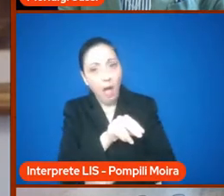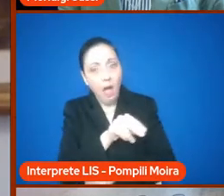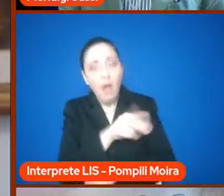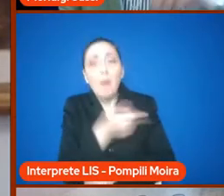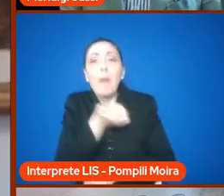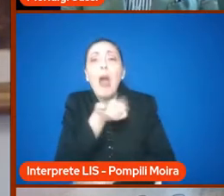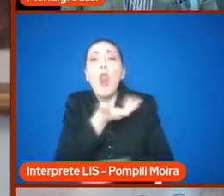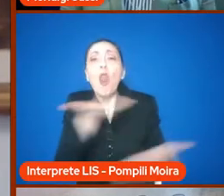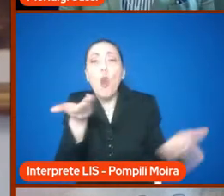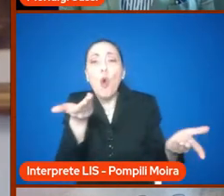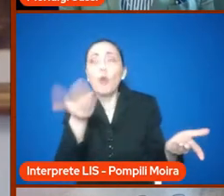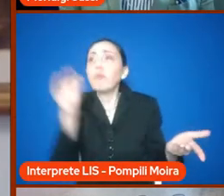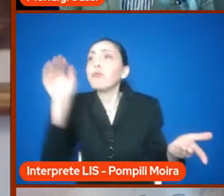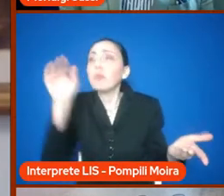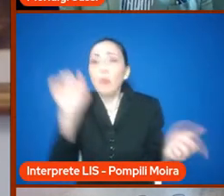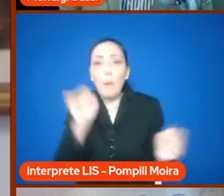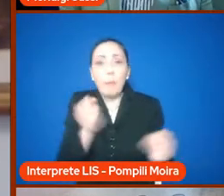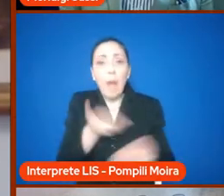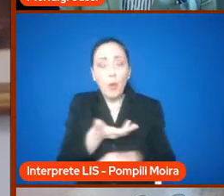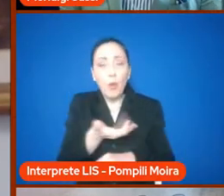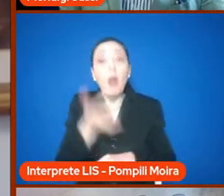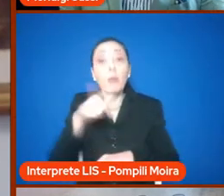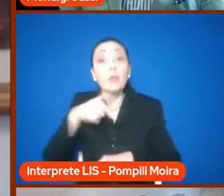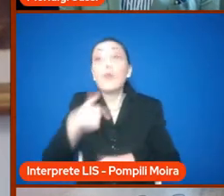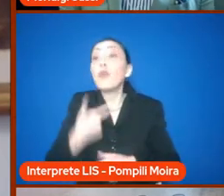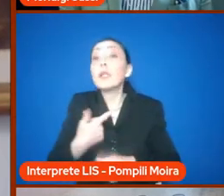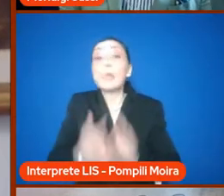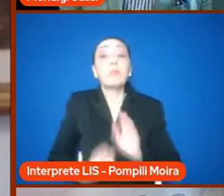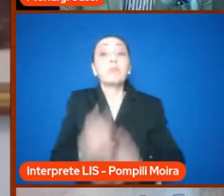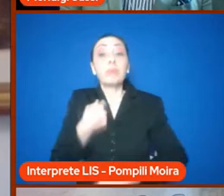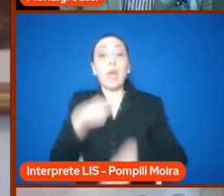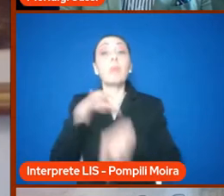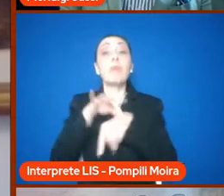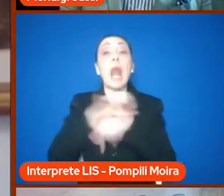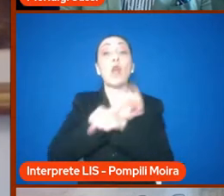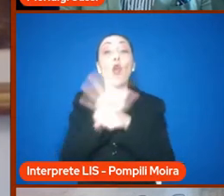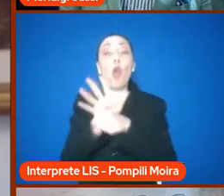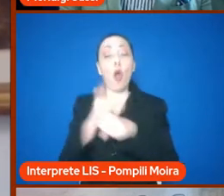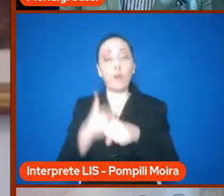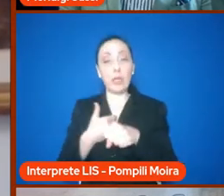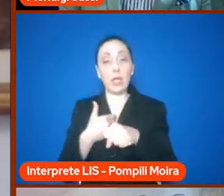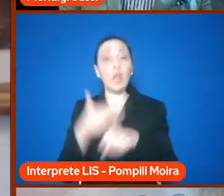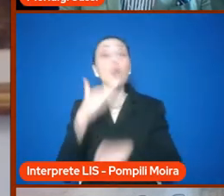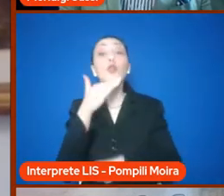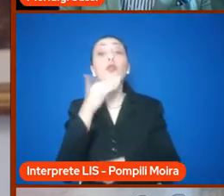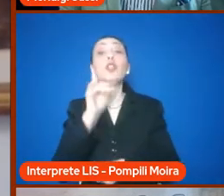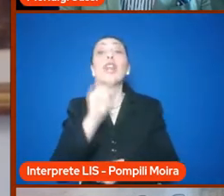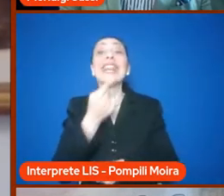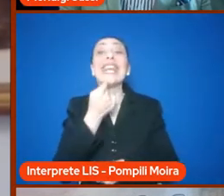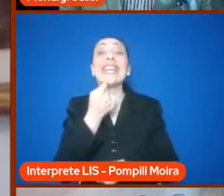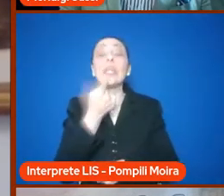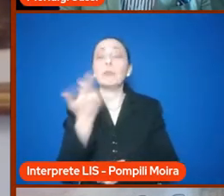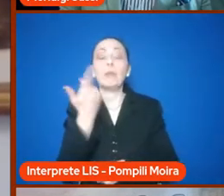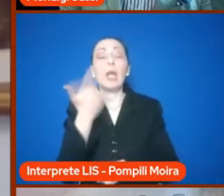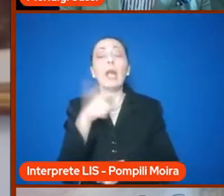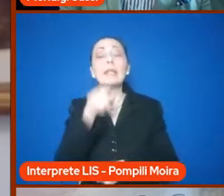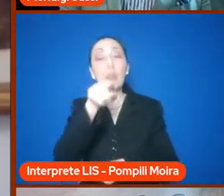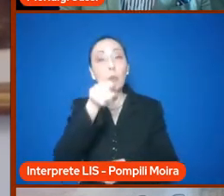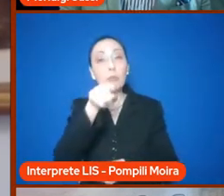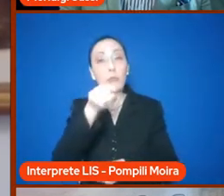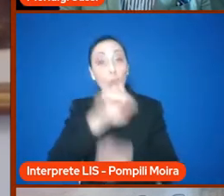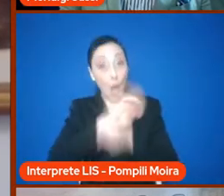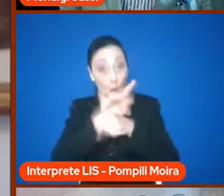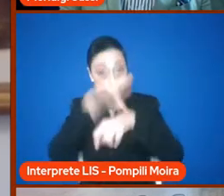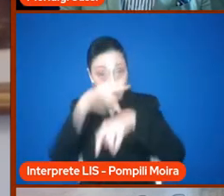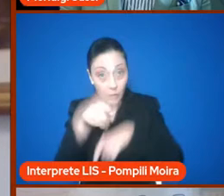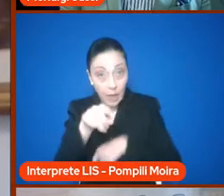hanno avuto il Covid, perché basta parlare con chi lo ha avuto e ti dice guarda, è una cosa